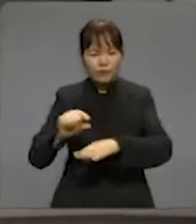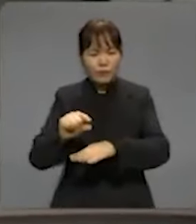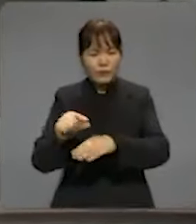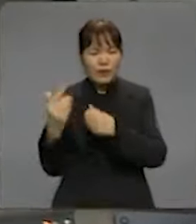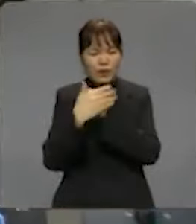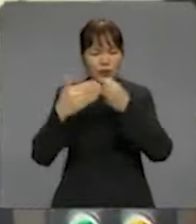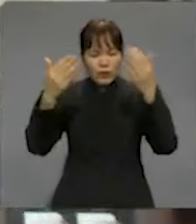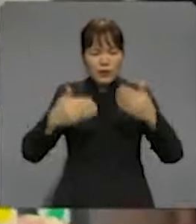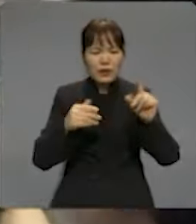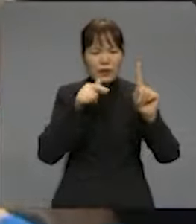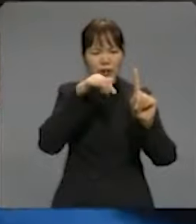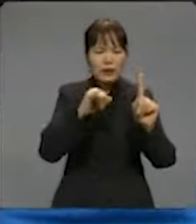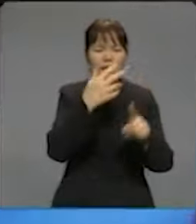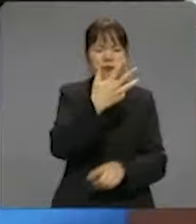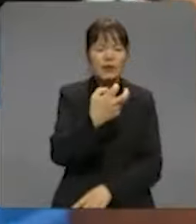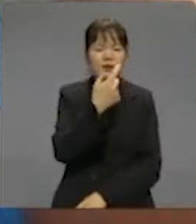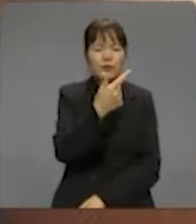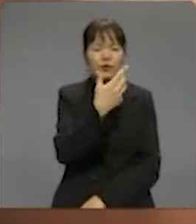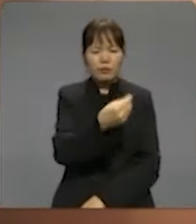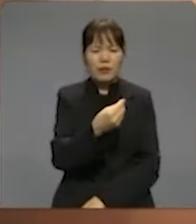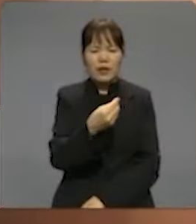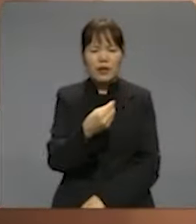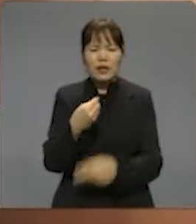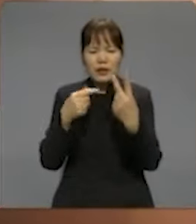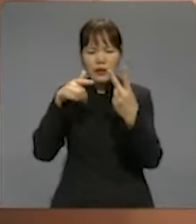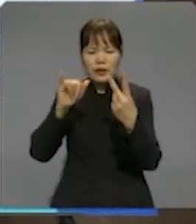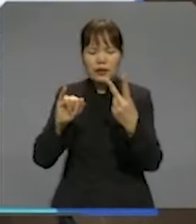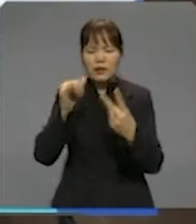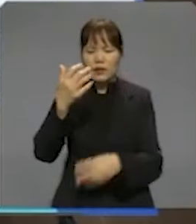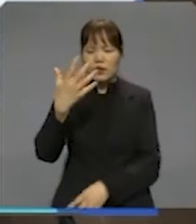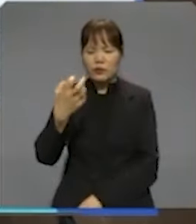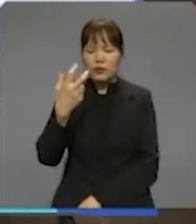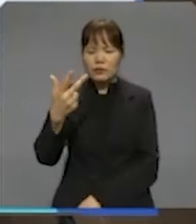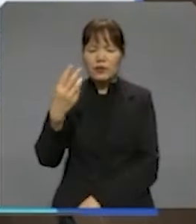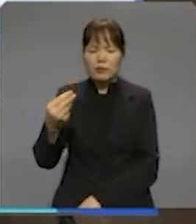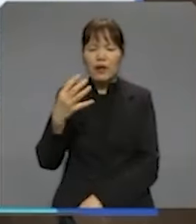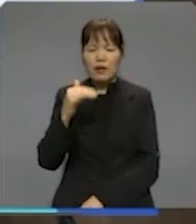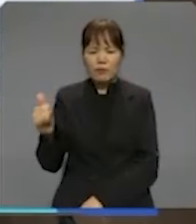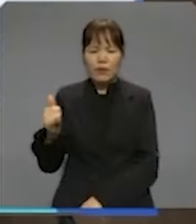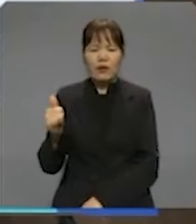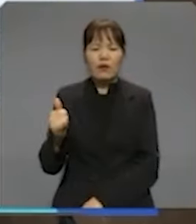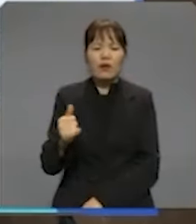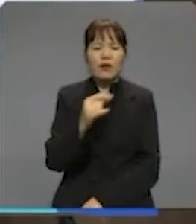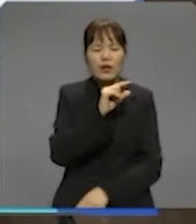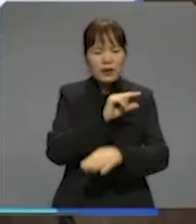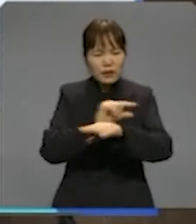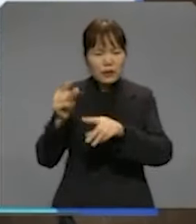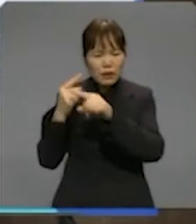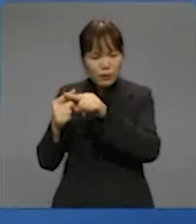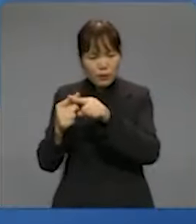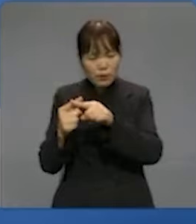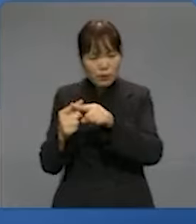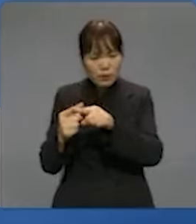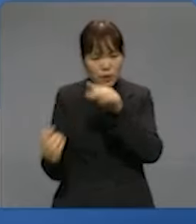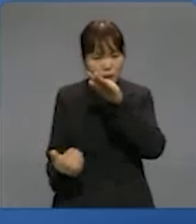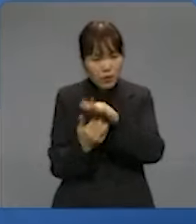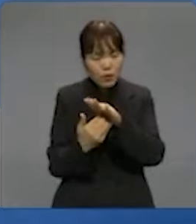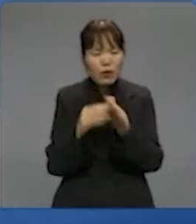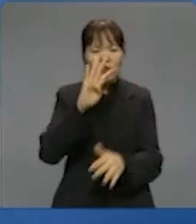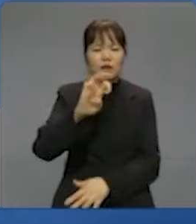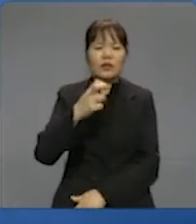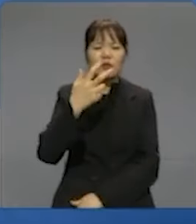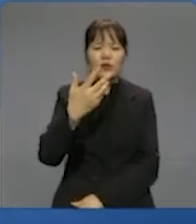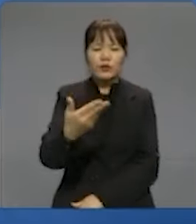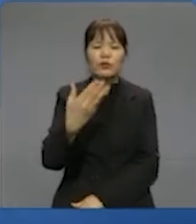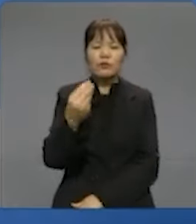수혜인구는 1기 86만 명, 2기 97만 명입니다. 경기도는 GTX 플러스가 실현되면 49만 명이